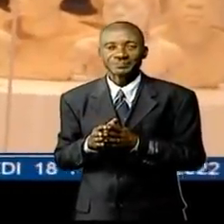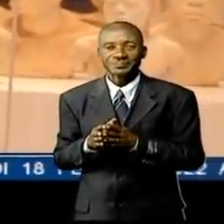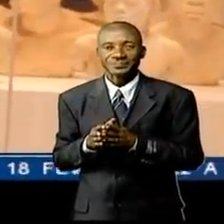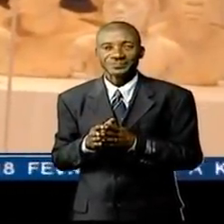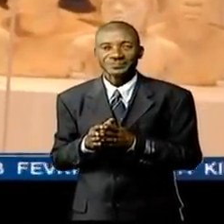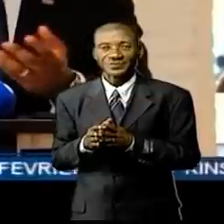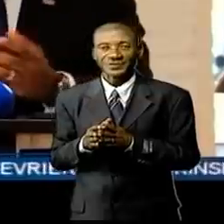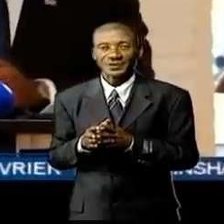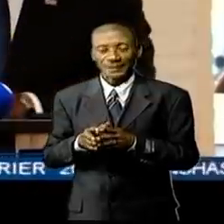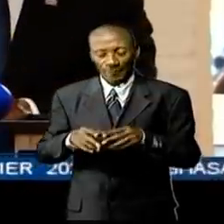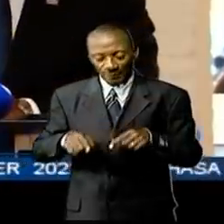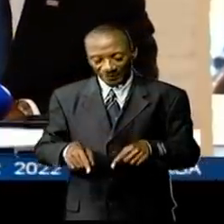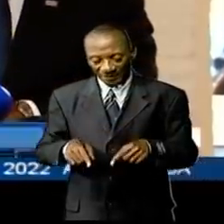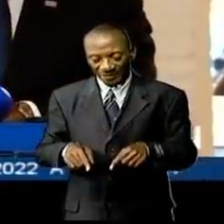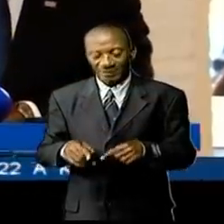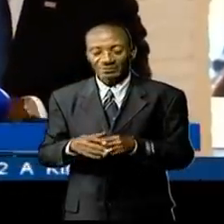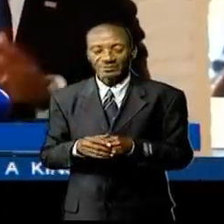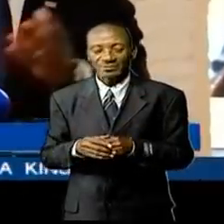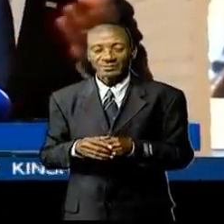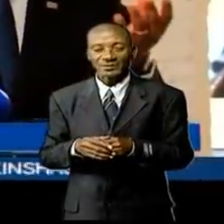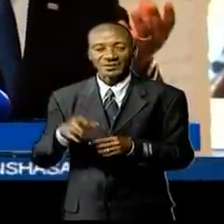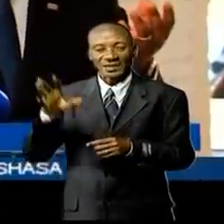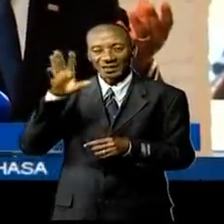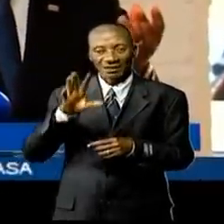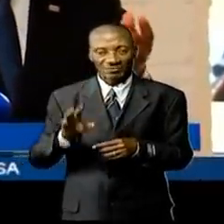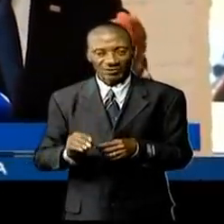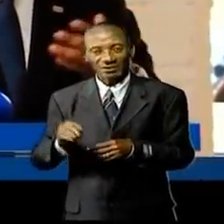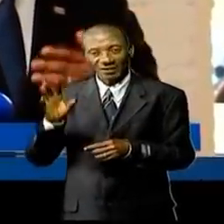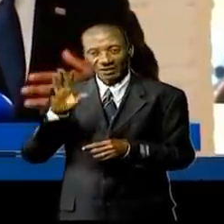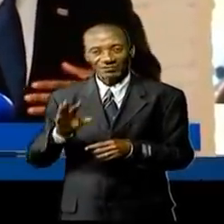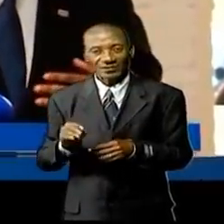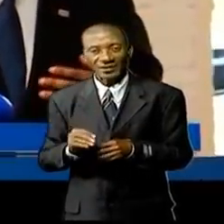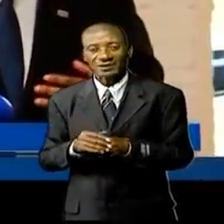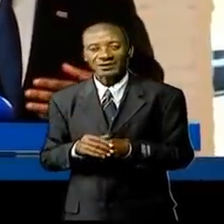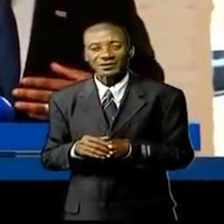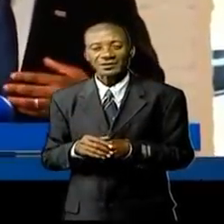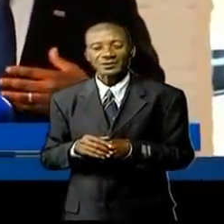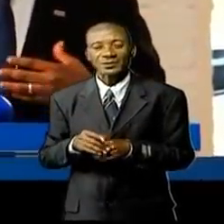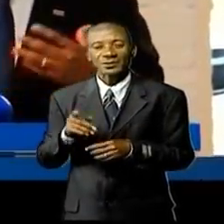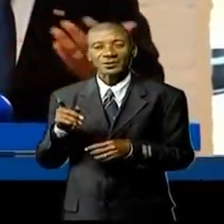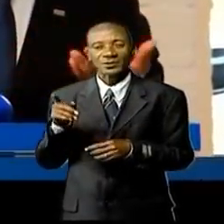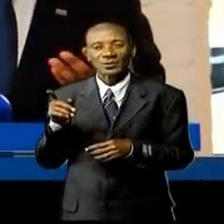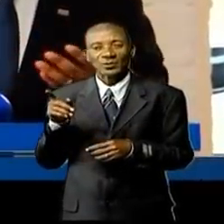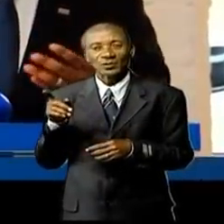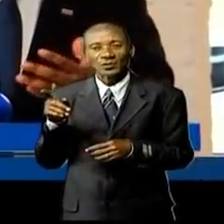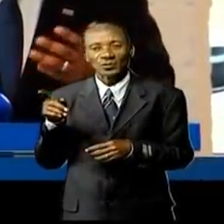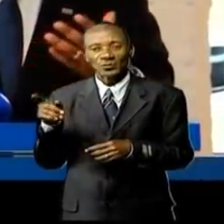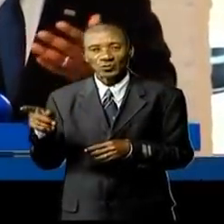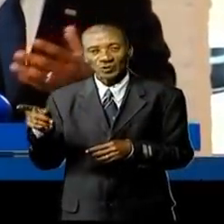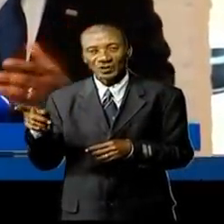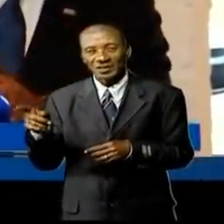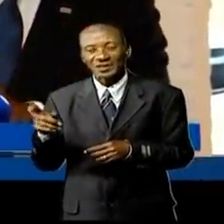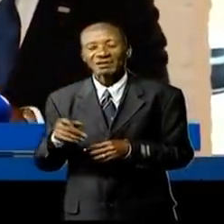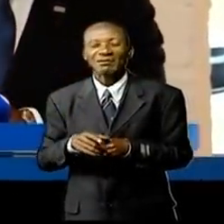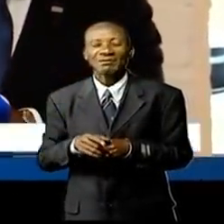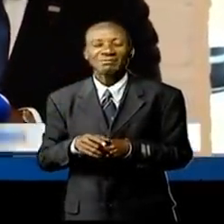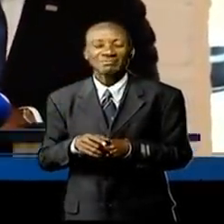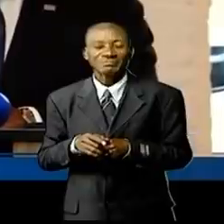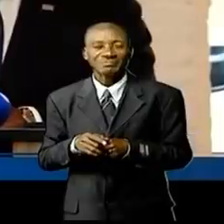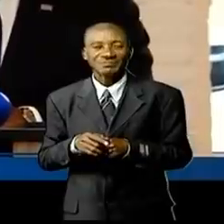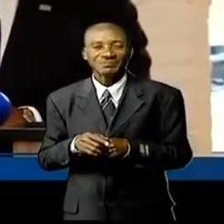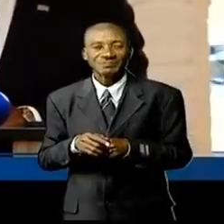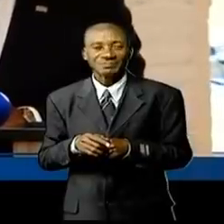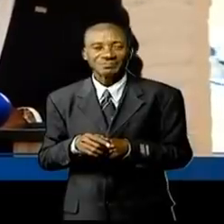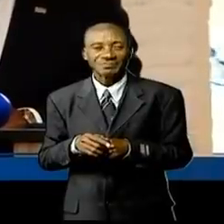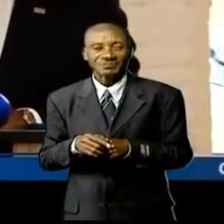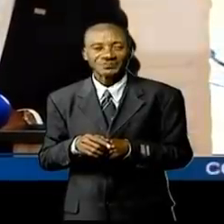un processus, je vais dire volontaire, et qui a montré justement l'intérêt pour